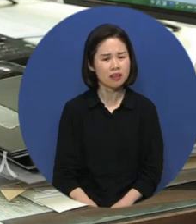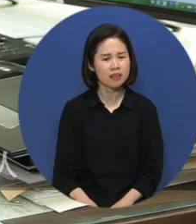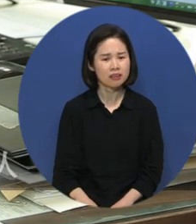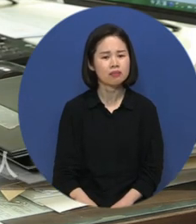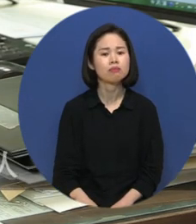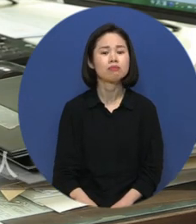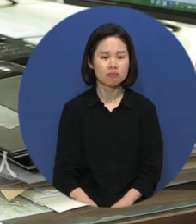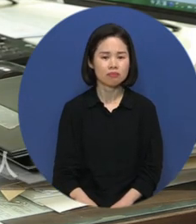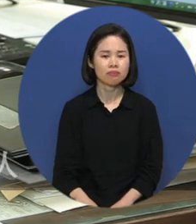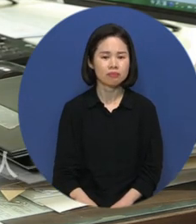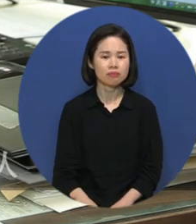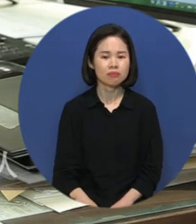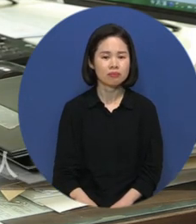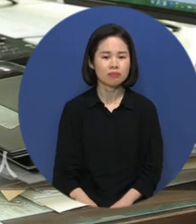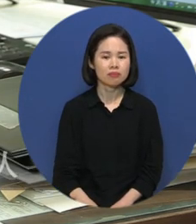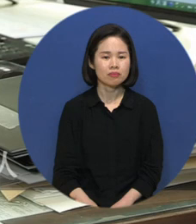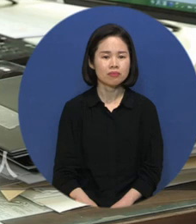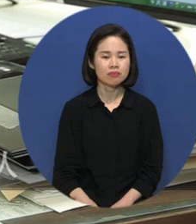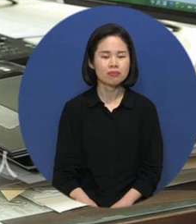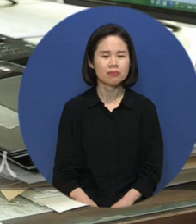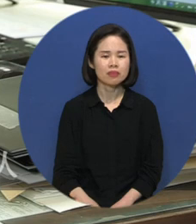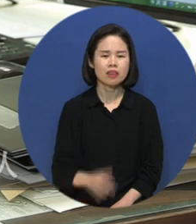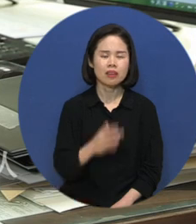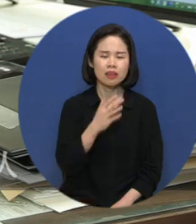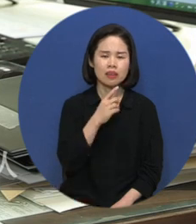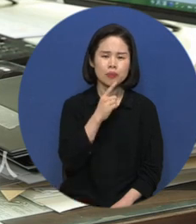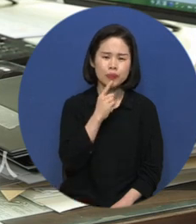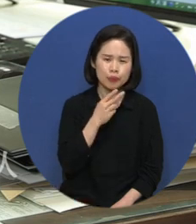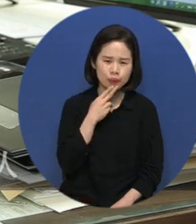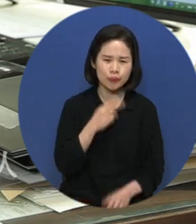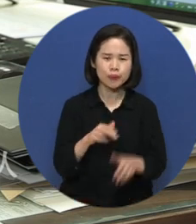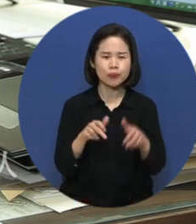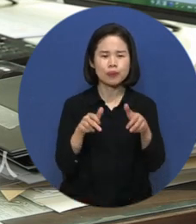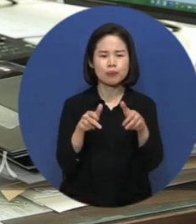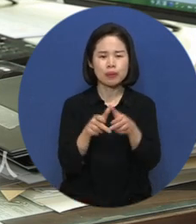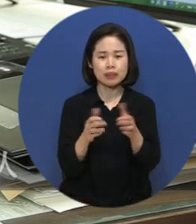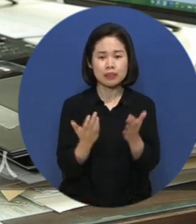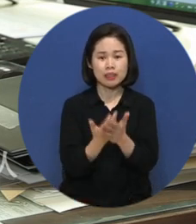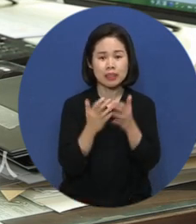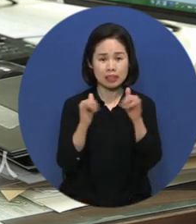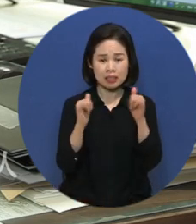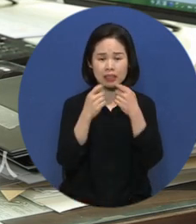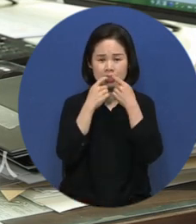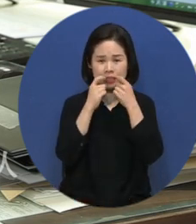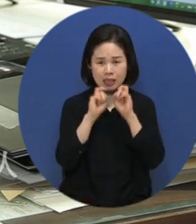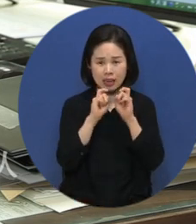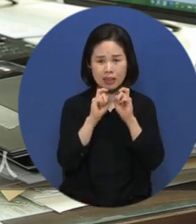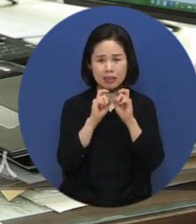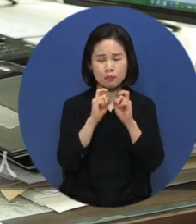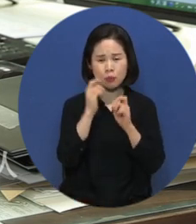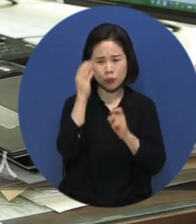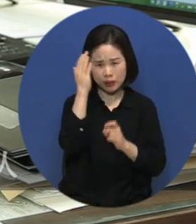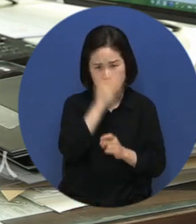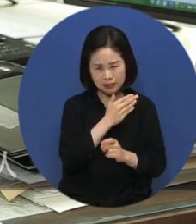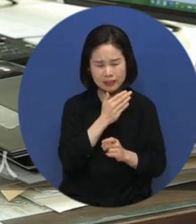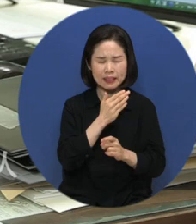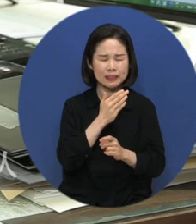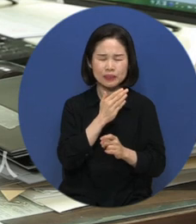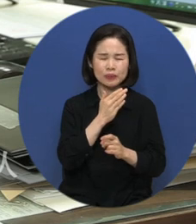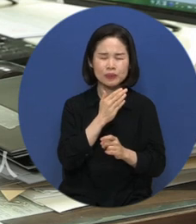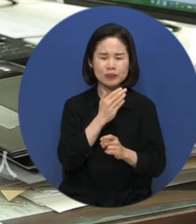예, 그 뭐 발달 장애인 분들이 개인 위생이 많이 떨어지는 게 사실이죠. 그래서